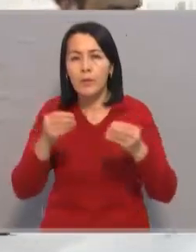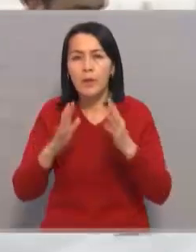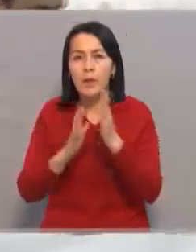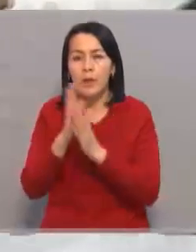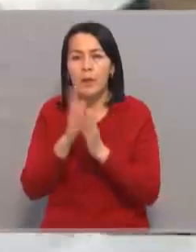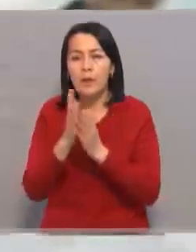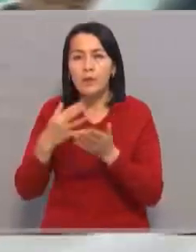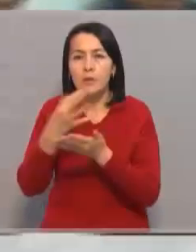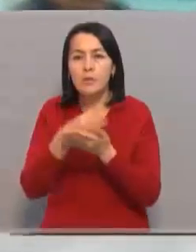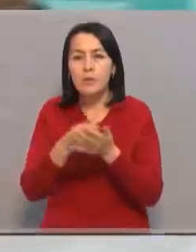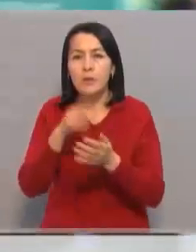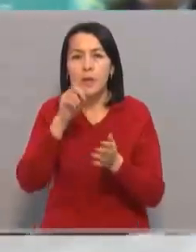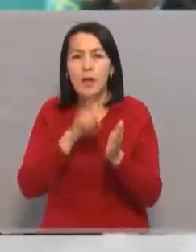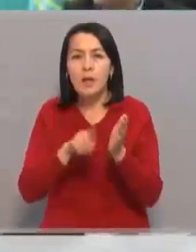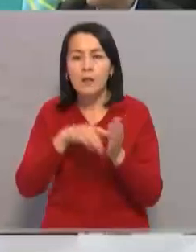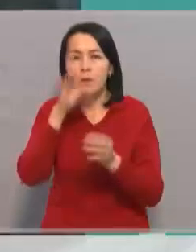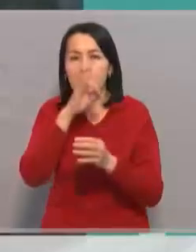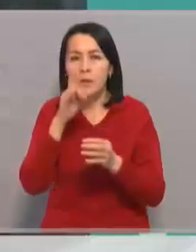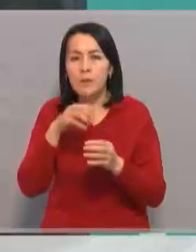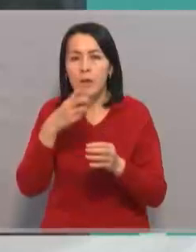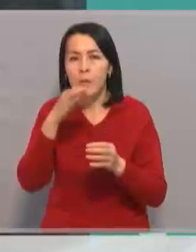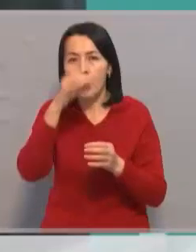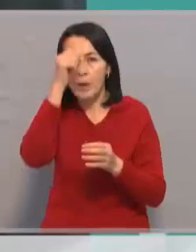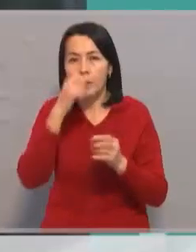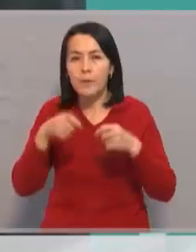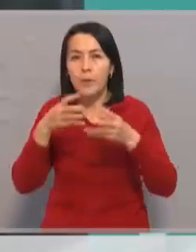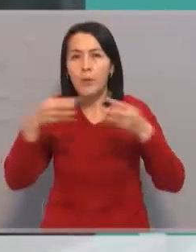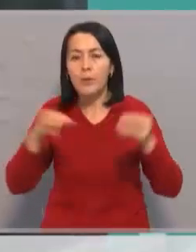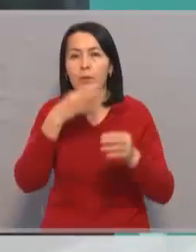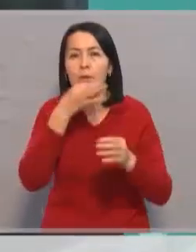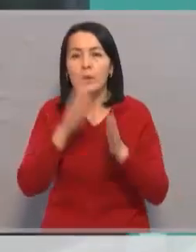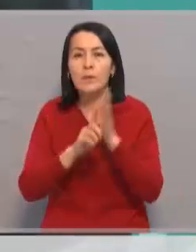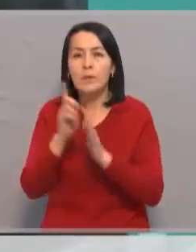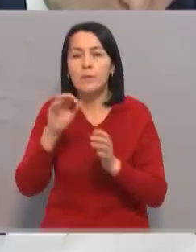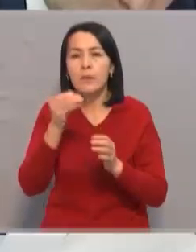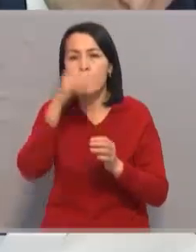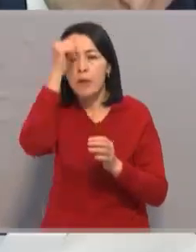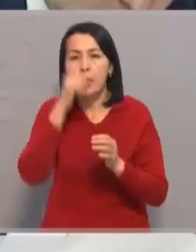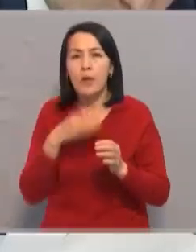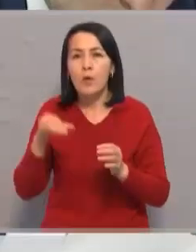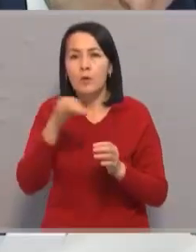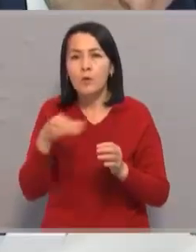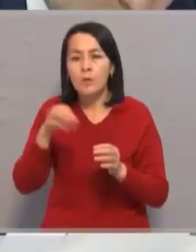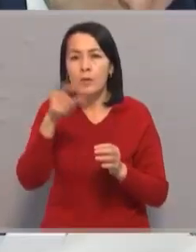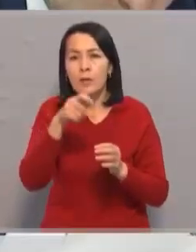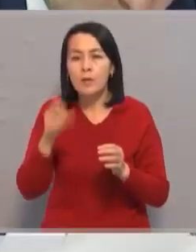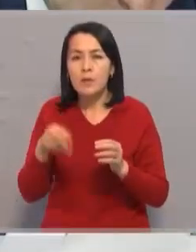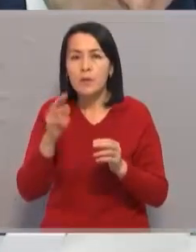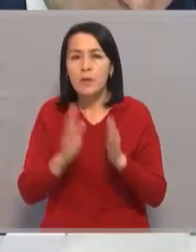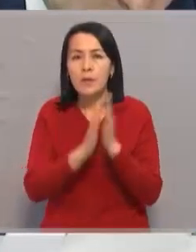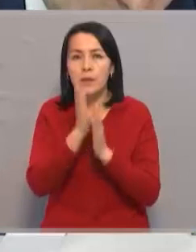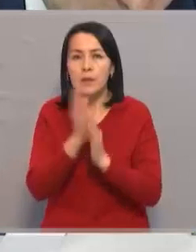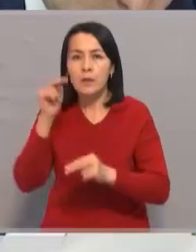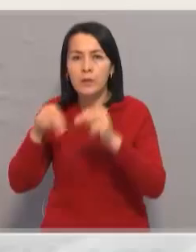жанармай тек мамыр айында ғана босатылады. Ал Түркістан облысында көктем ерте шығады, тіпті ақпан айында оңтүстік аудандардың азаматтары егін егуге